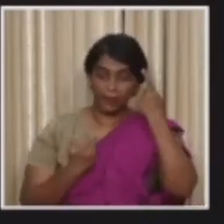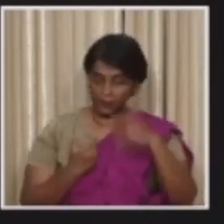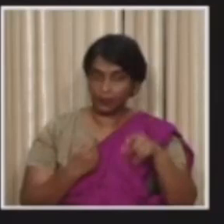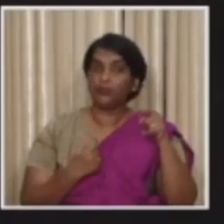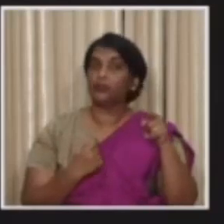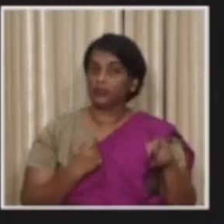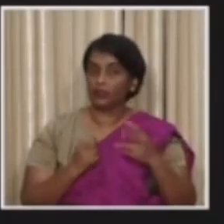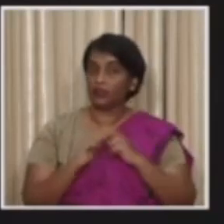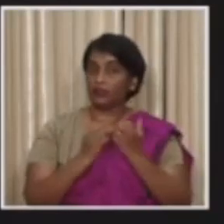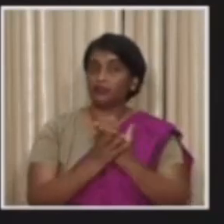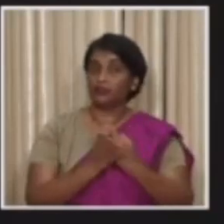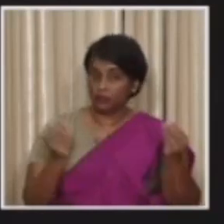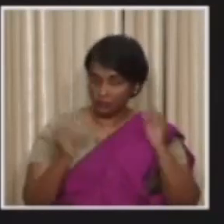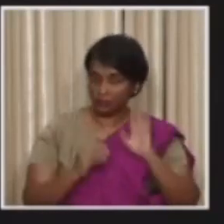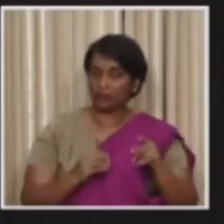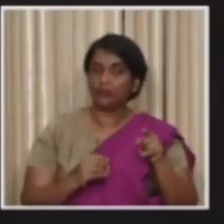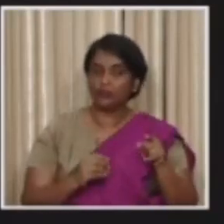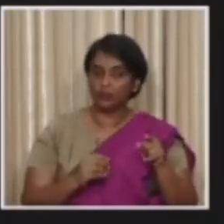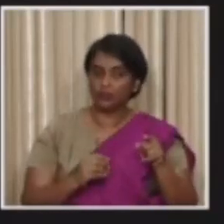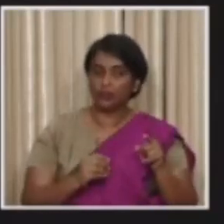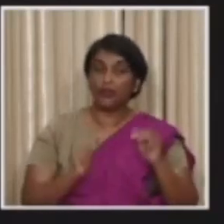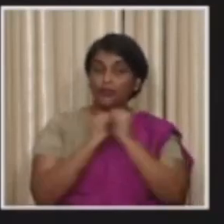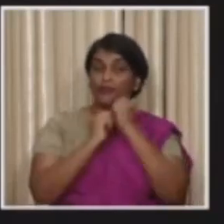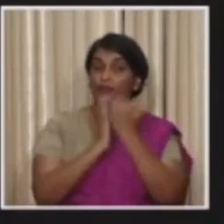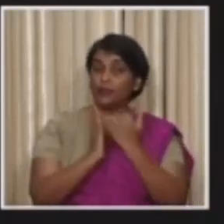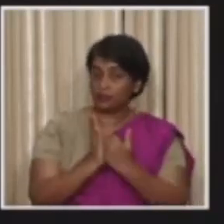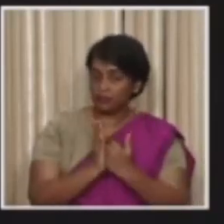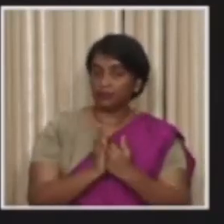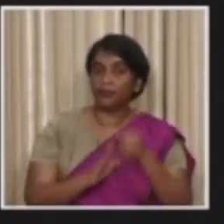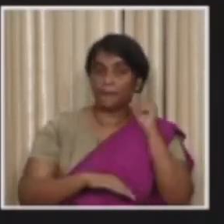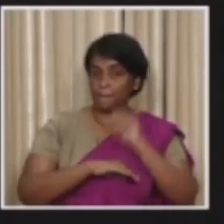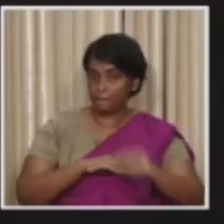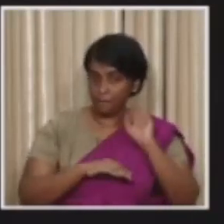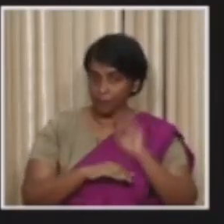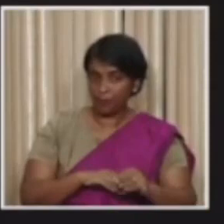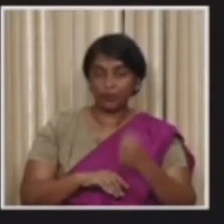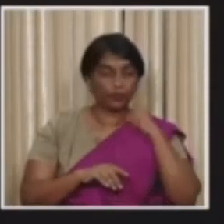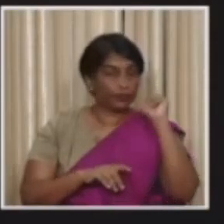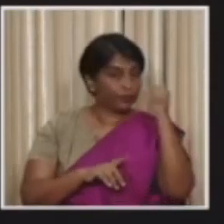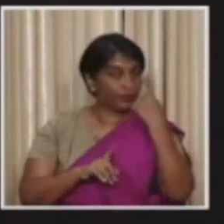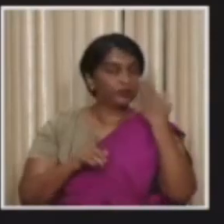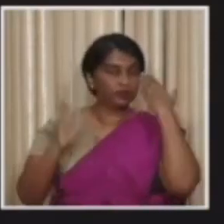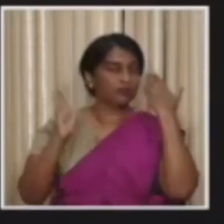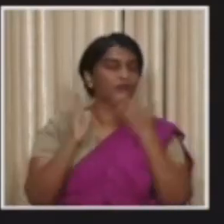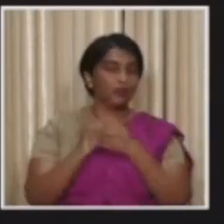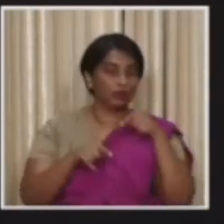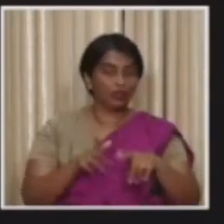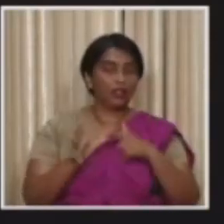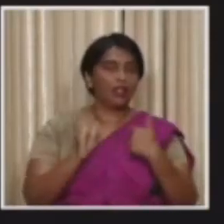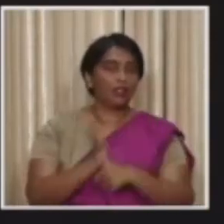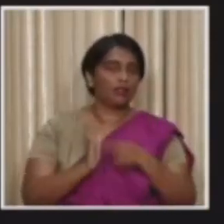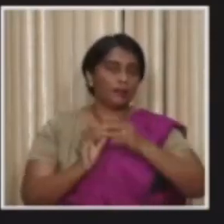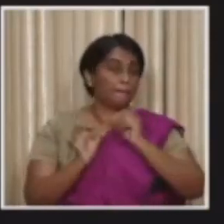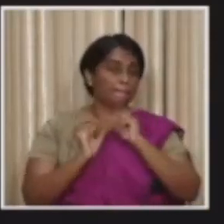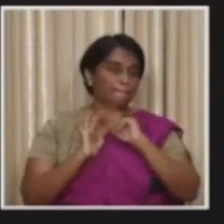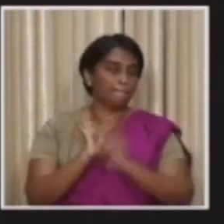මේකට විසඳුම් සැවීම සඳහා වැඩපිළිවෙලක් අපි නිර්මාණය කිරීමේදී පළවන අදියර හැටියට මෙම පනත ඉතාමත්ම